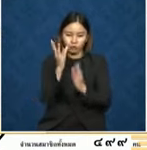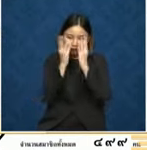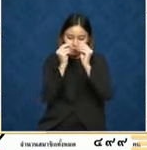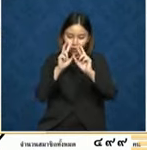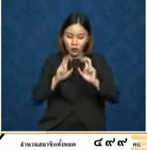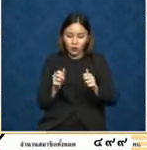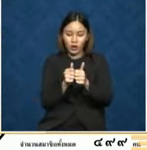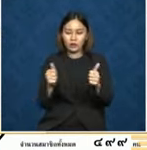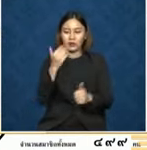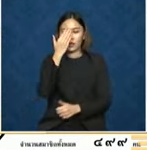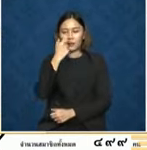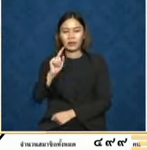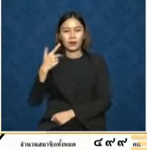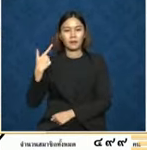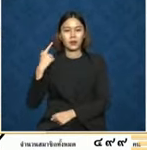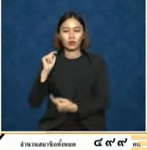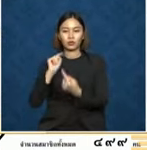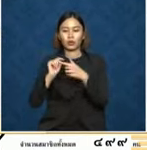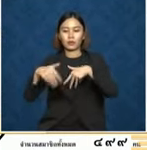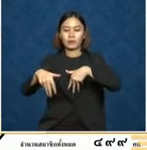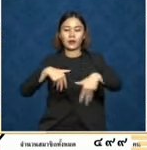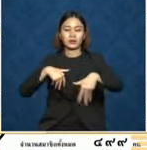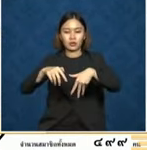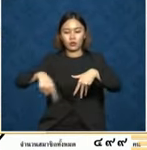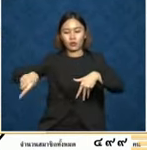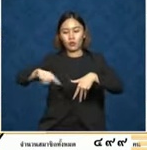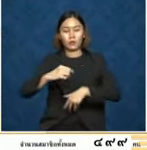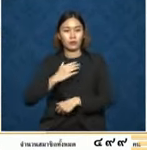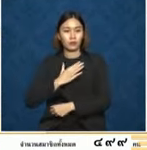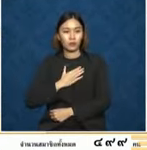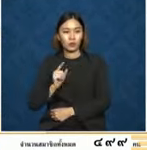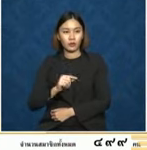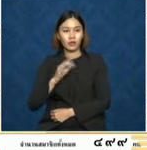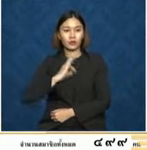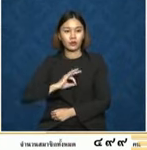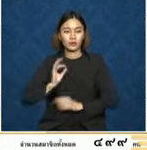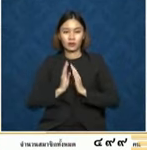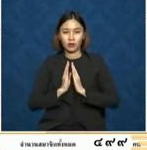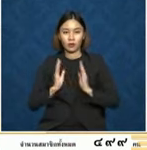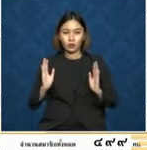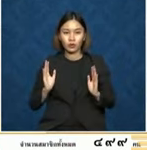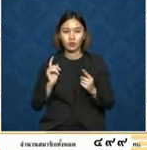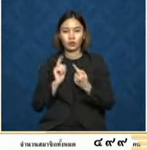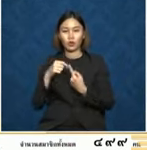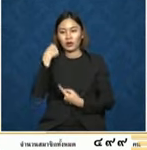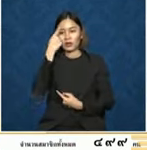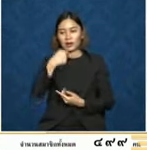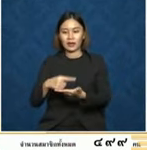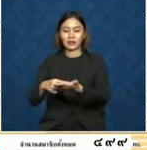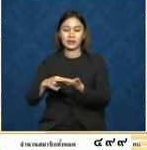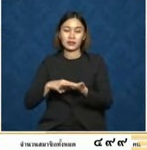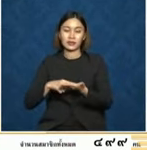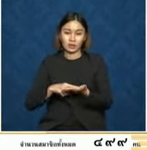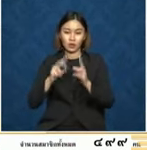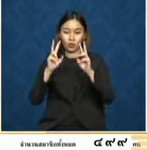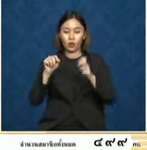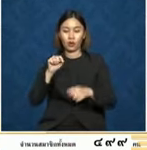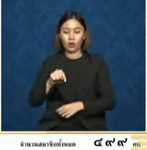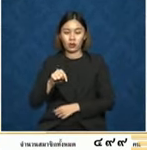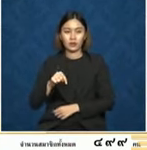สุดท้ายแล้วผลประโยชน์ก็จะตกอยู่กับประชาชนผมเองครับมีความรู้สึกขอบคุณนะครับสำหรับผู้ที่เสนอยัตตินี้ครับว่าท่านก